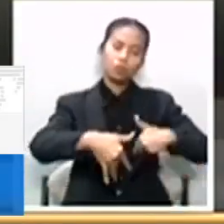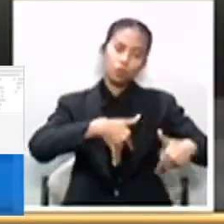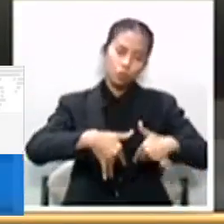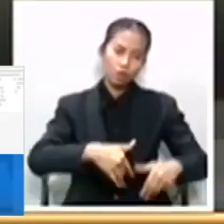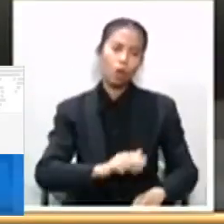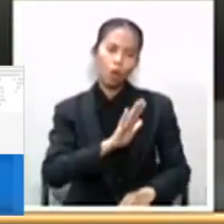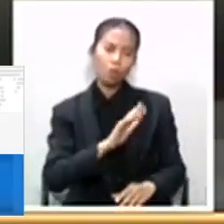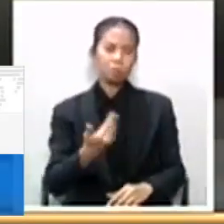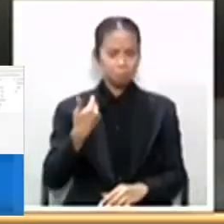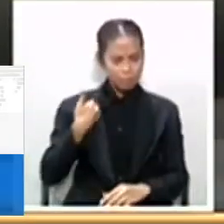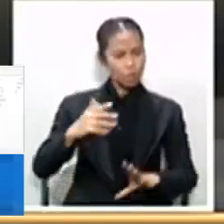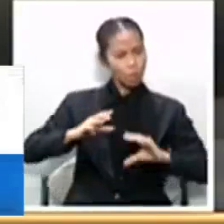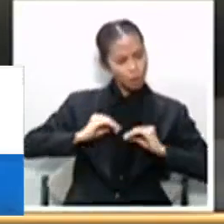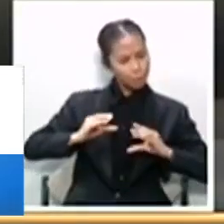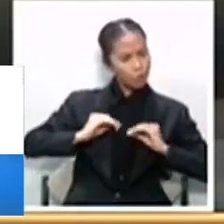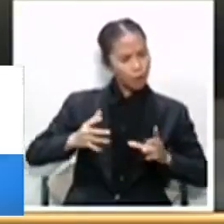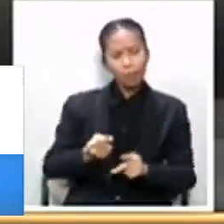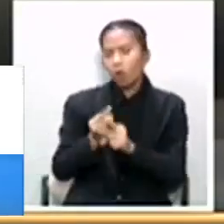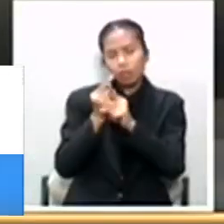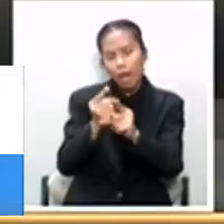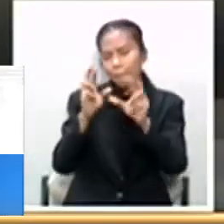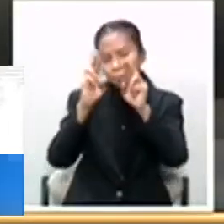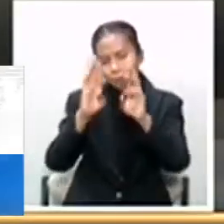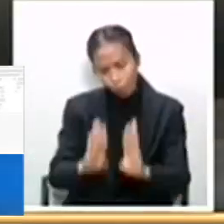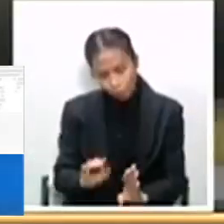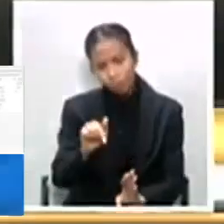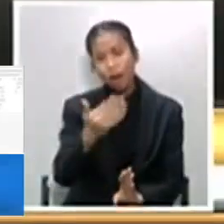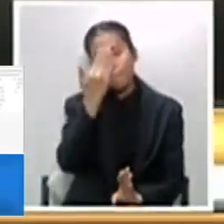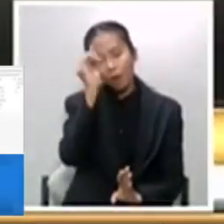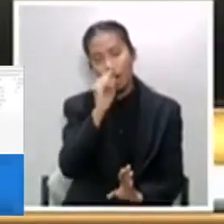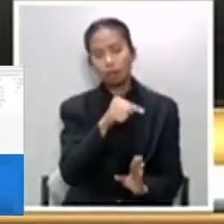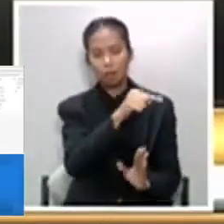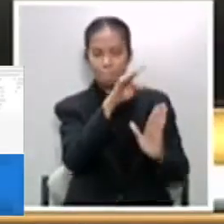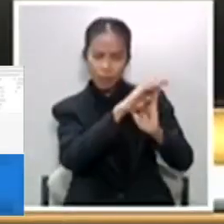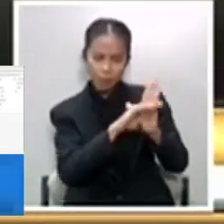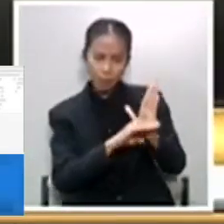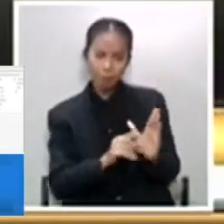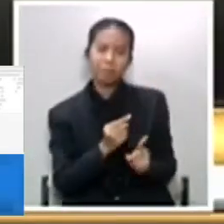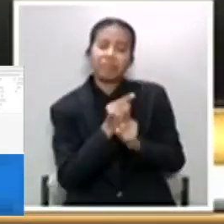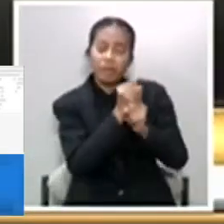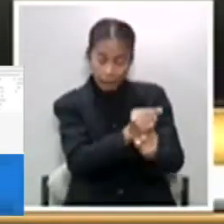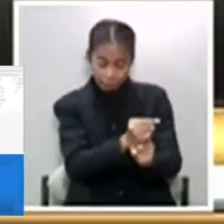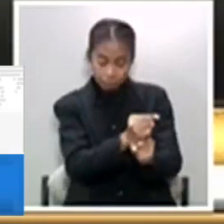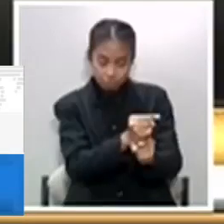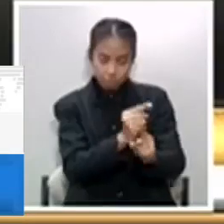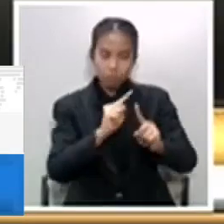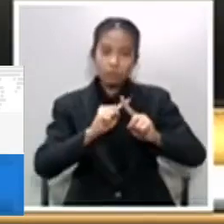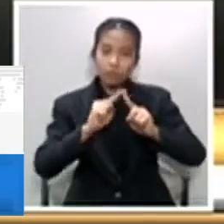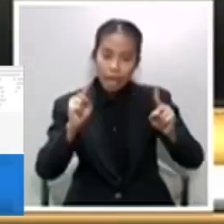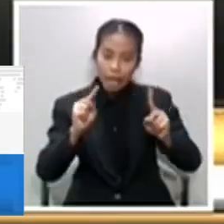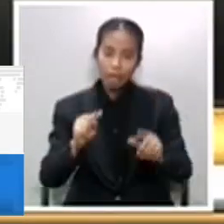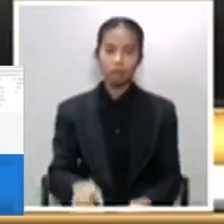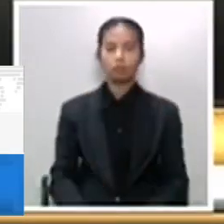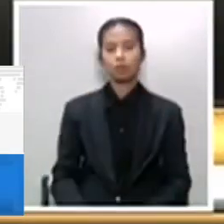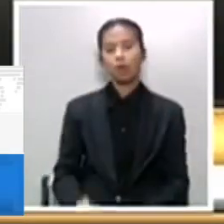งความเห็นด้วยไม่เห็นด้วยว่ากันไปตามระบบต่อไปเพราะในเมื่อท่านมาตามคันลองของรัฐธรรมนูญ60แล้วแต่ปรากฏว่าวันที่1เท่านั้นเ